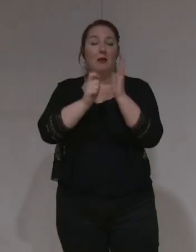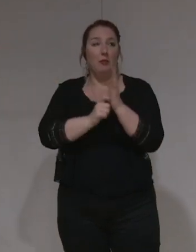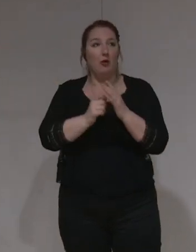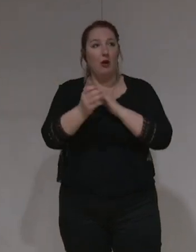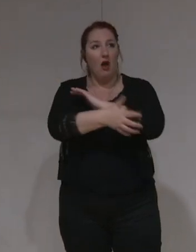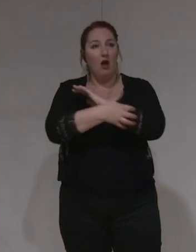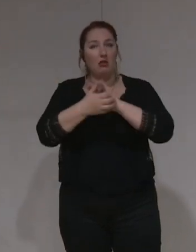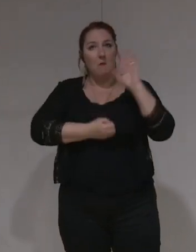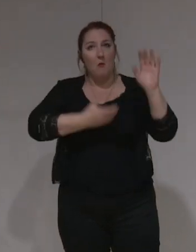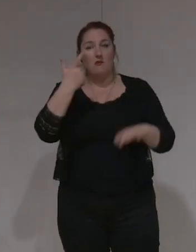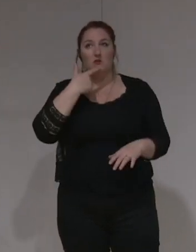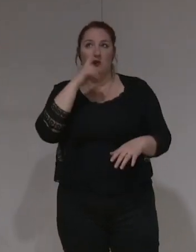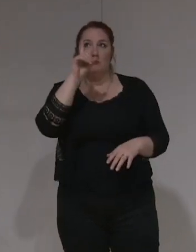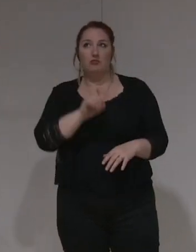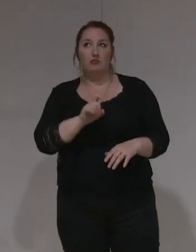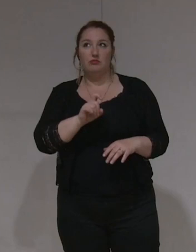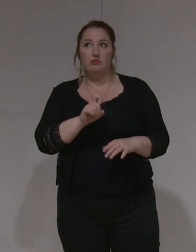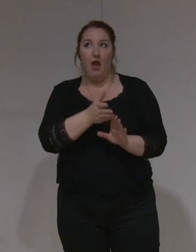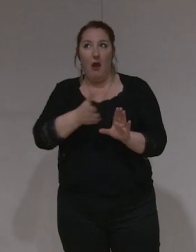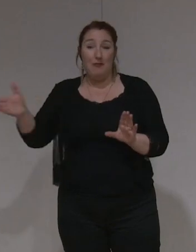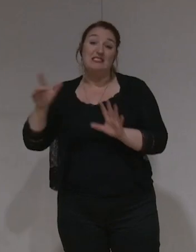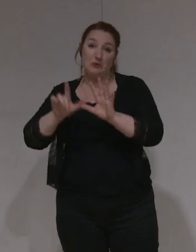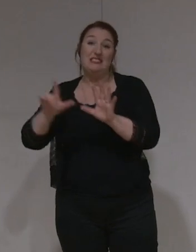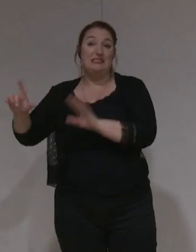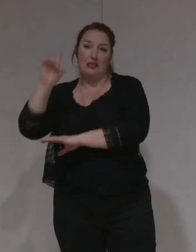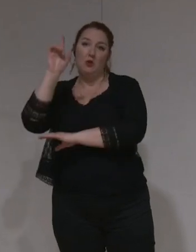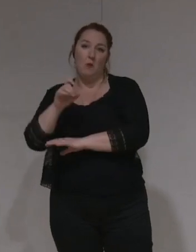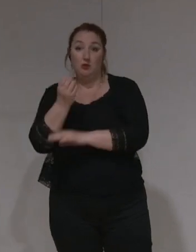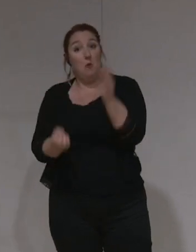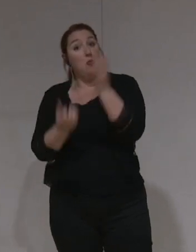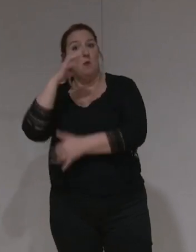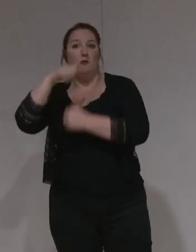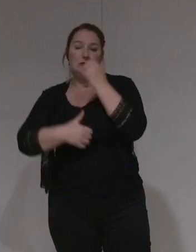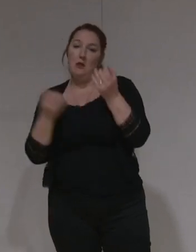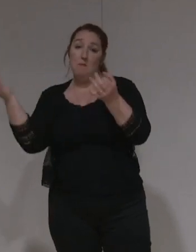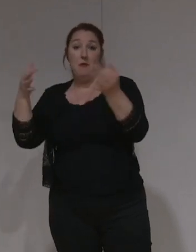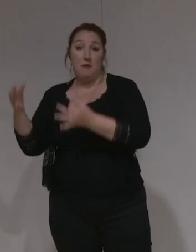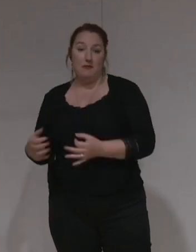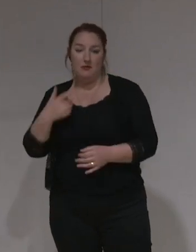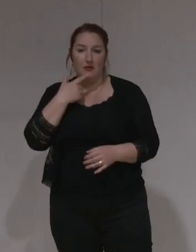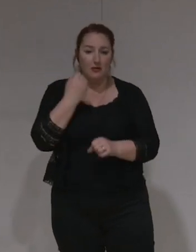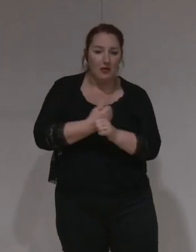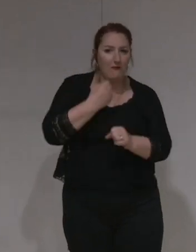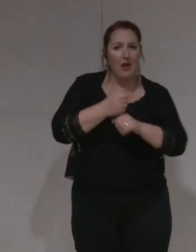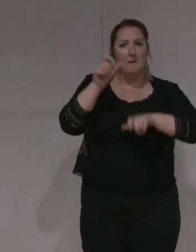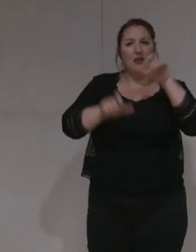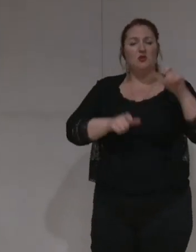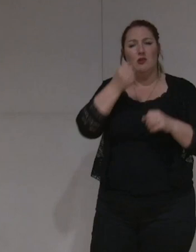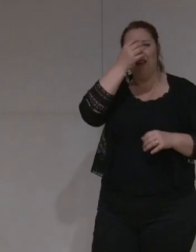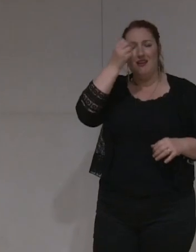1977 donc on est vraiment en phase avec tout le tout le travail des graffitistes aux